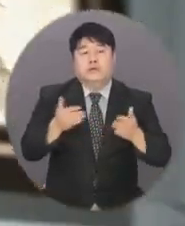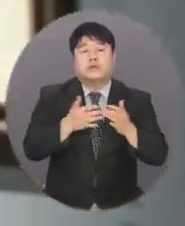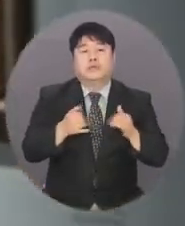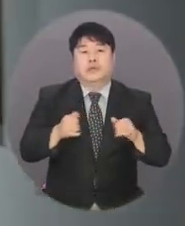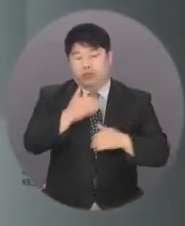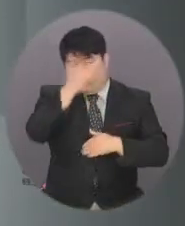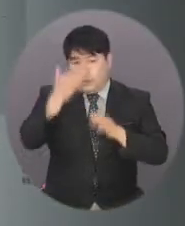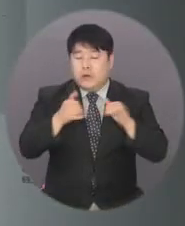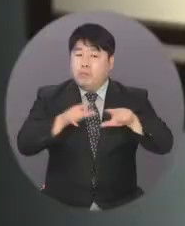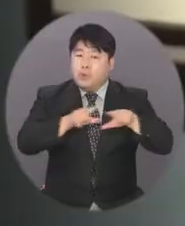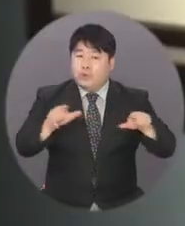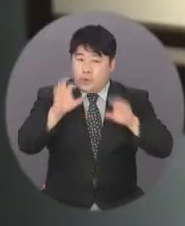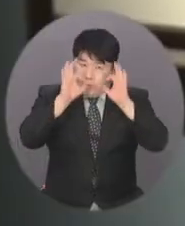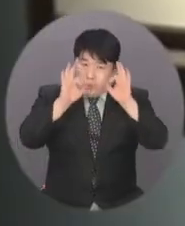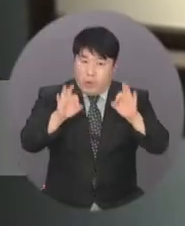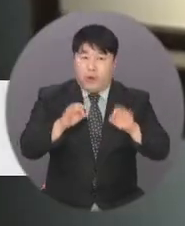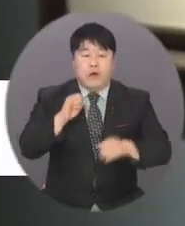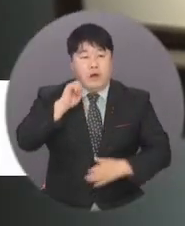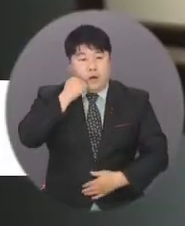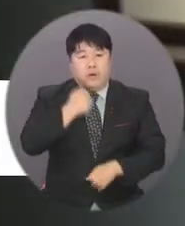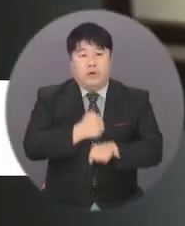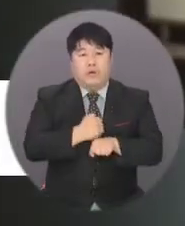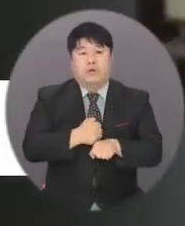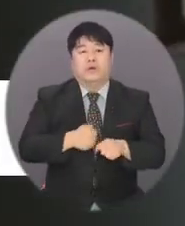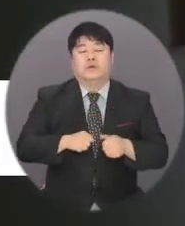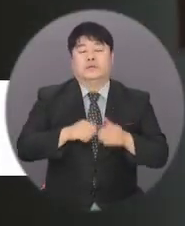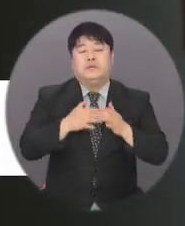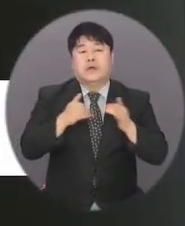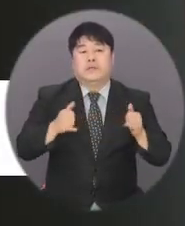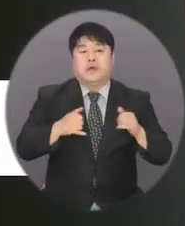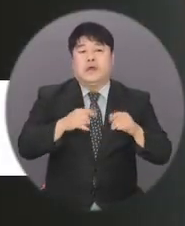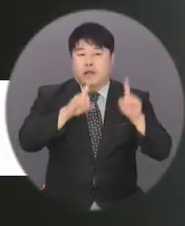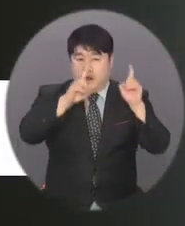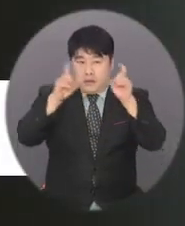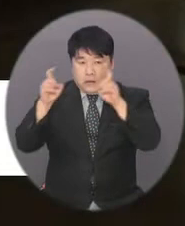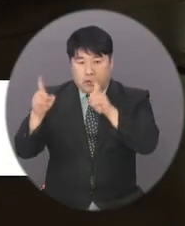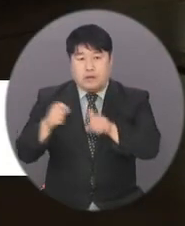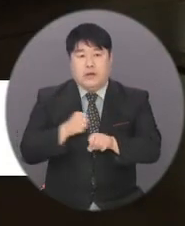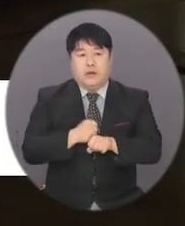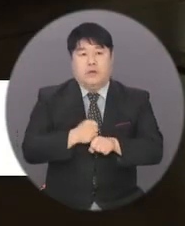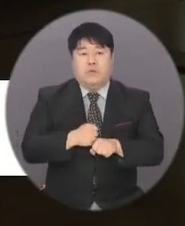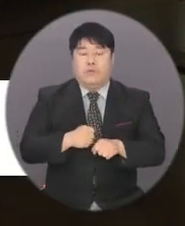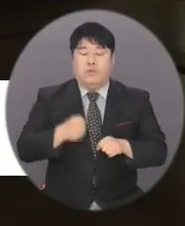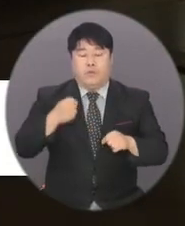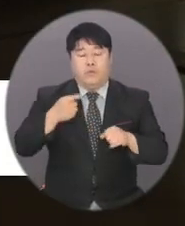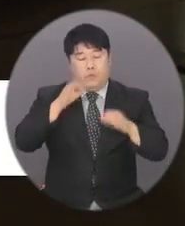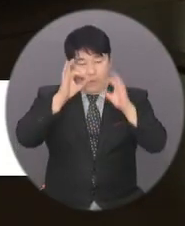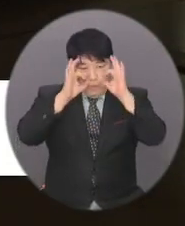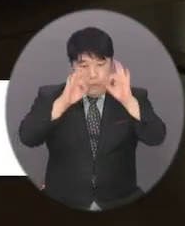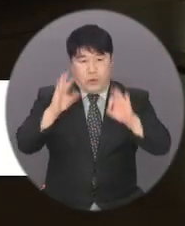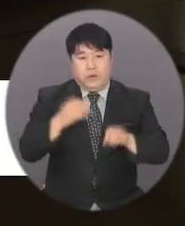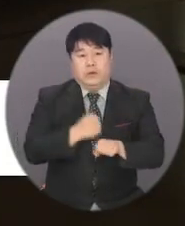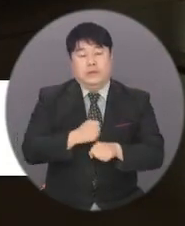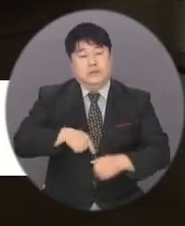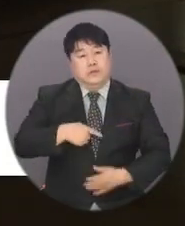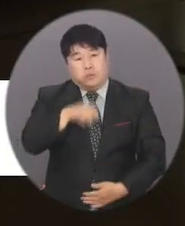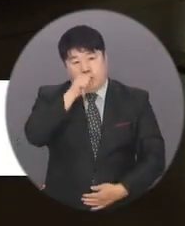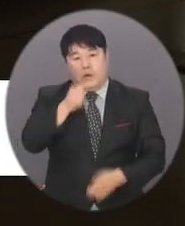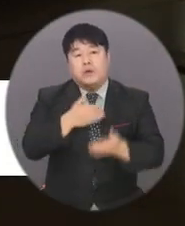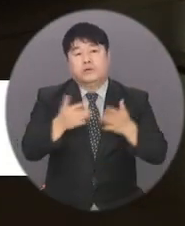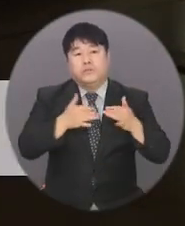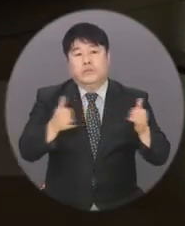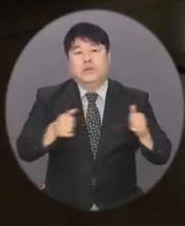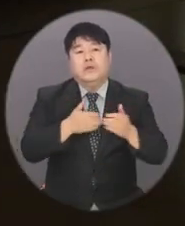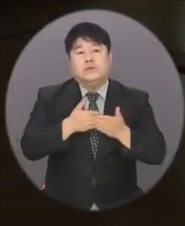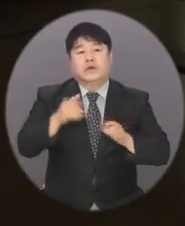평소 접하기 힘들었던 거장들의 작품을 하나하나 카메라에 담으며 눈을 떼지 못합니다. 자신이 좋아하던 작가의